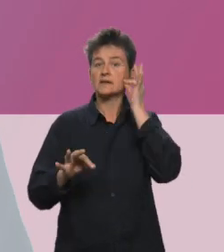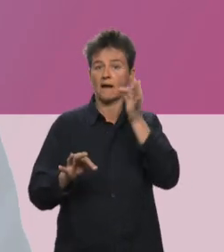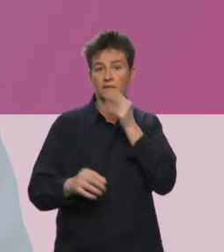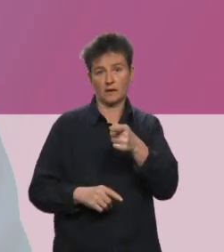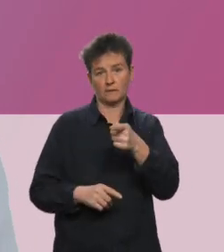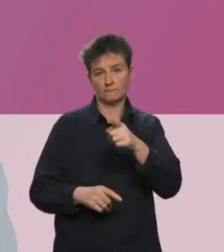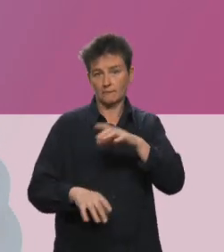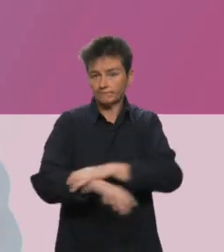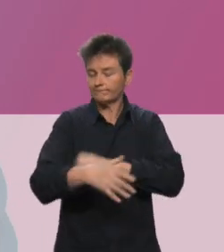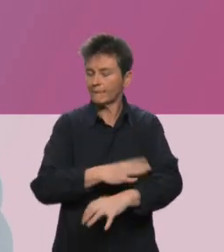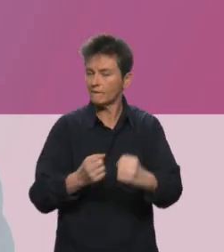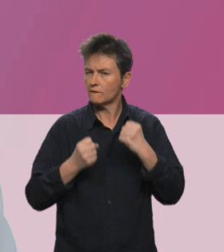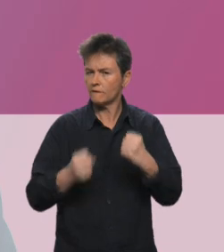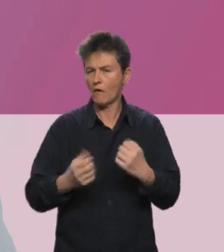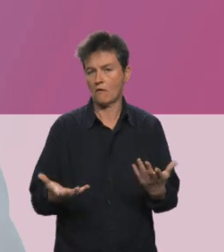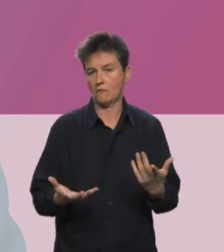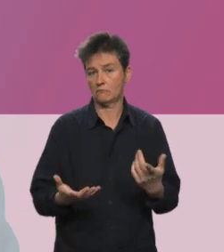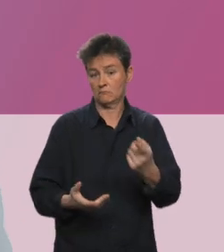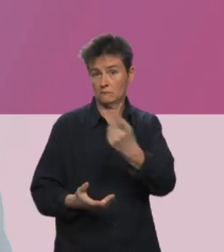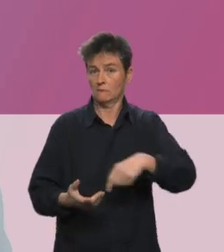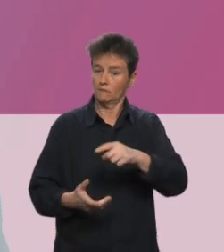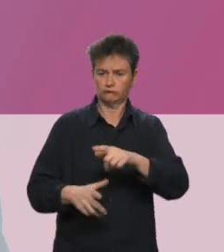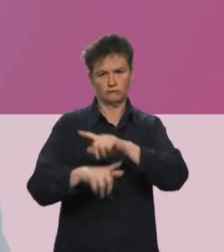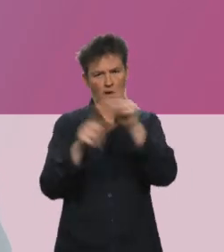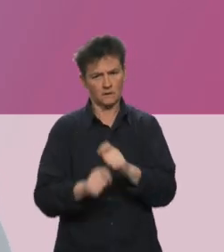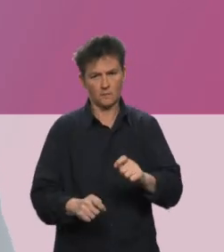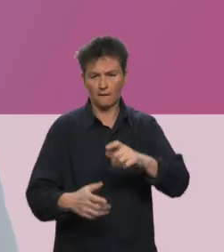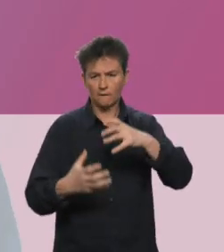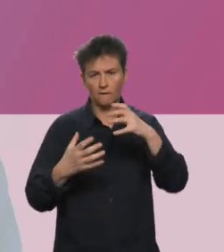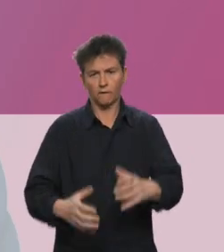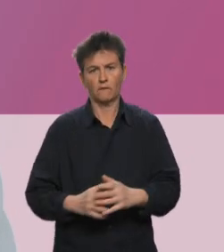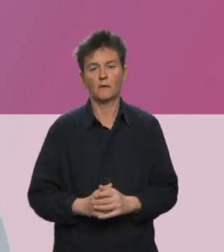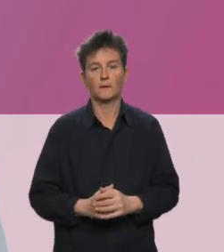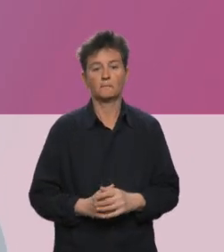avril, donnez-vous de la force, faites-vous